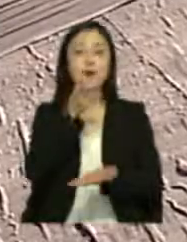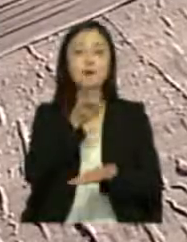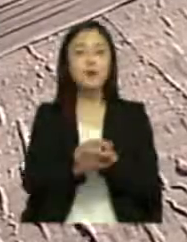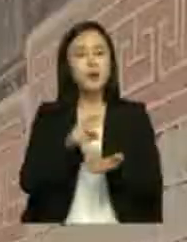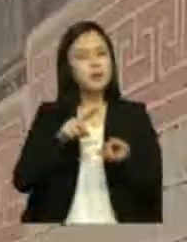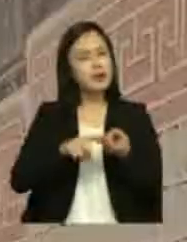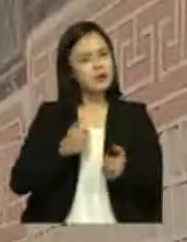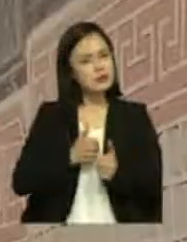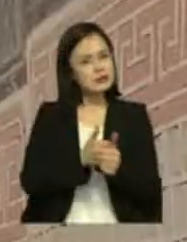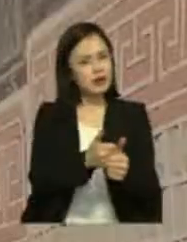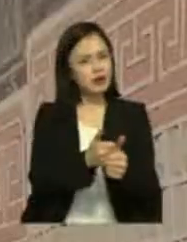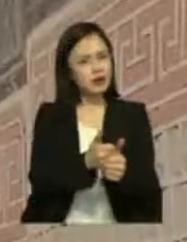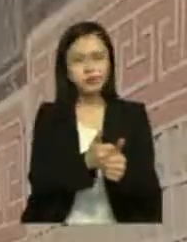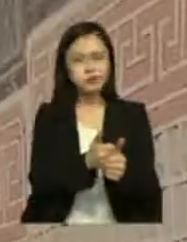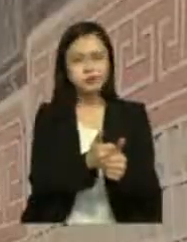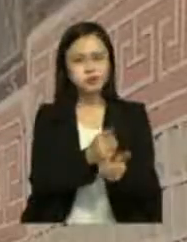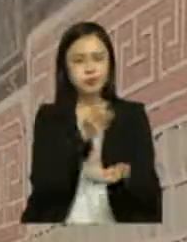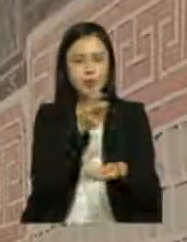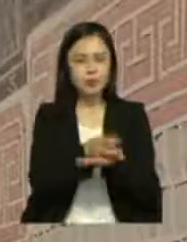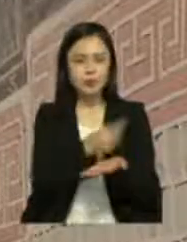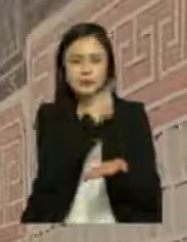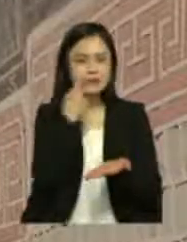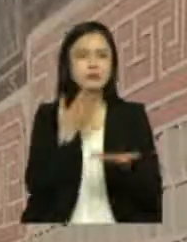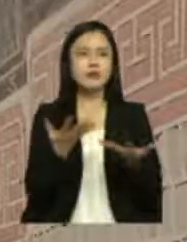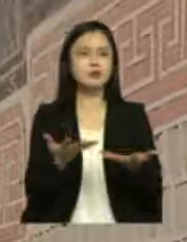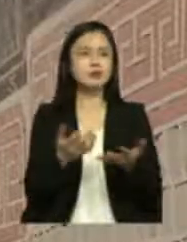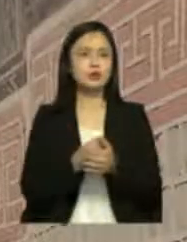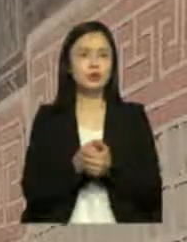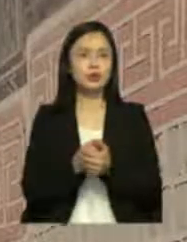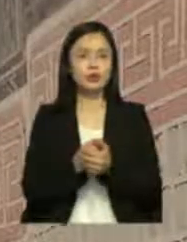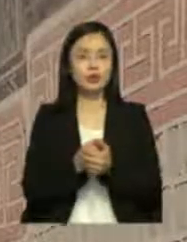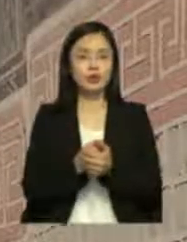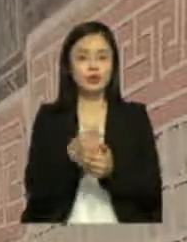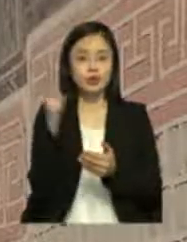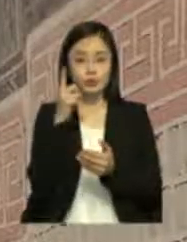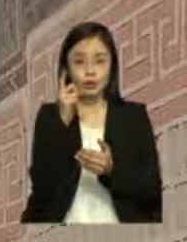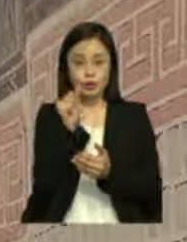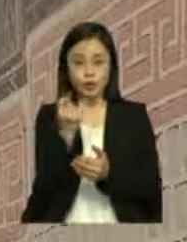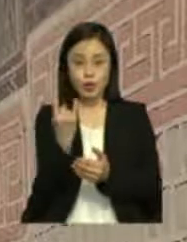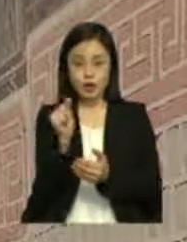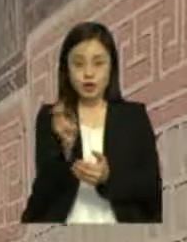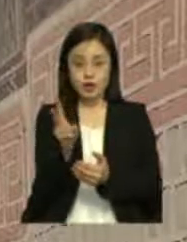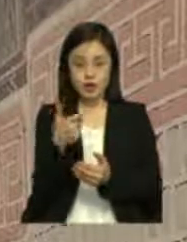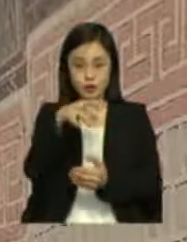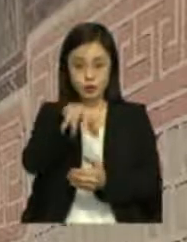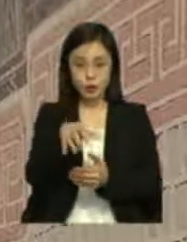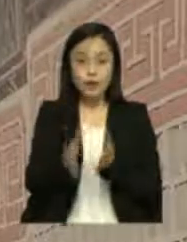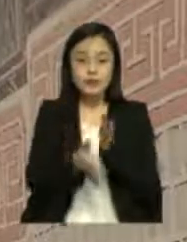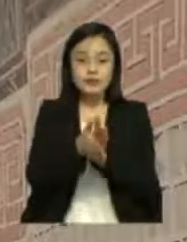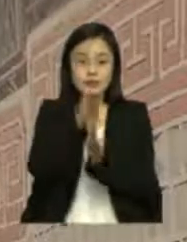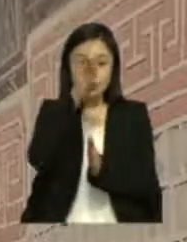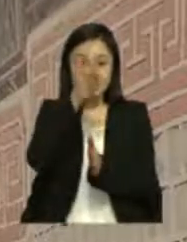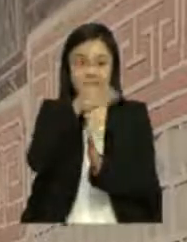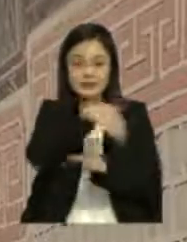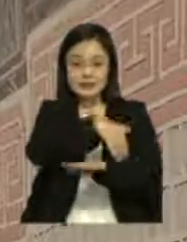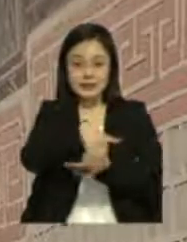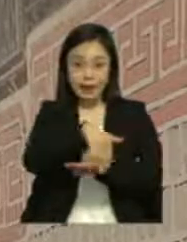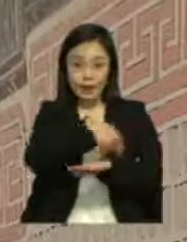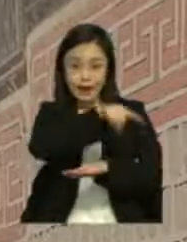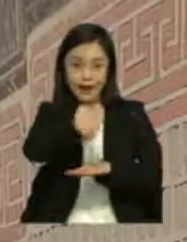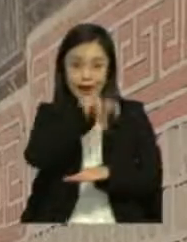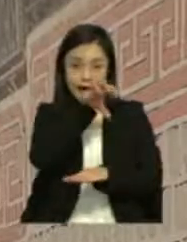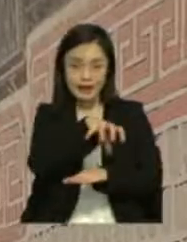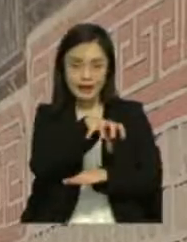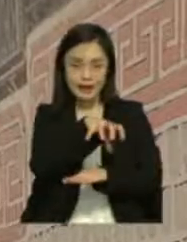근거로 건축 자산을 제시했지만 씨가 작성한 회원동 일대 지구단위계획 결정 안 에는 건축 짜 사는